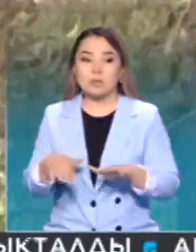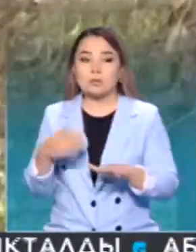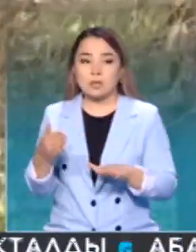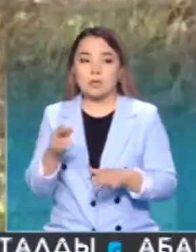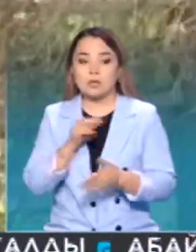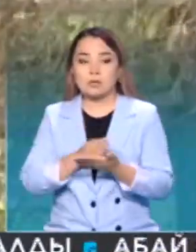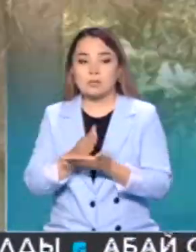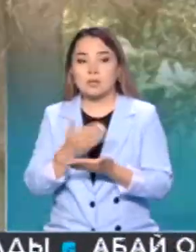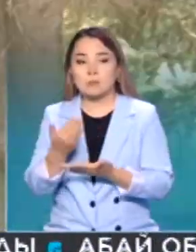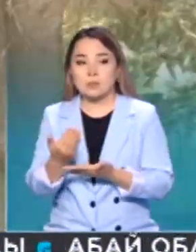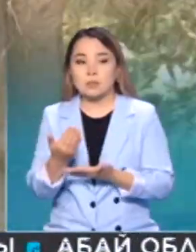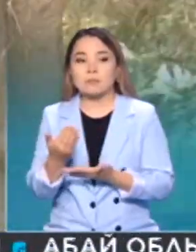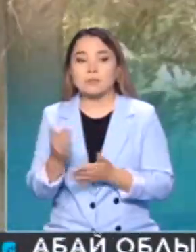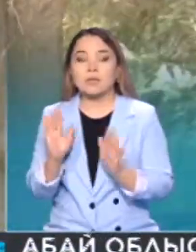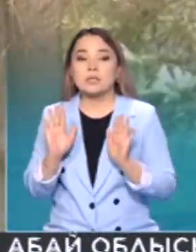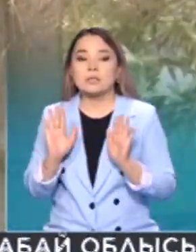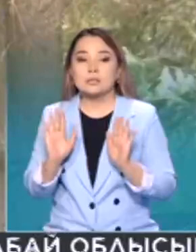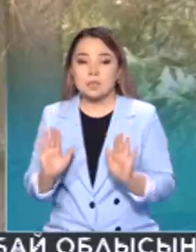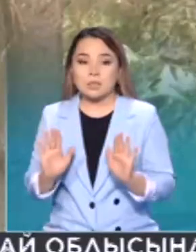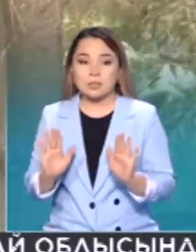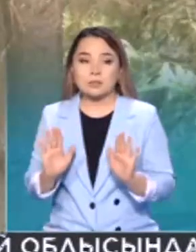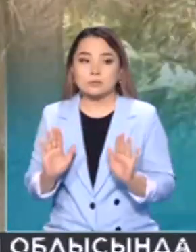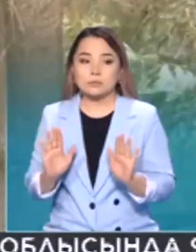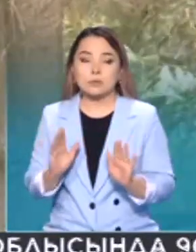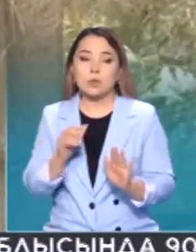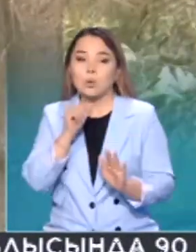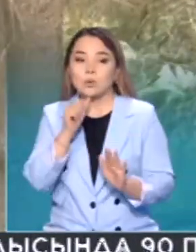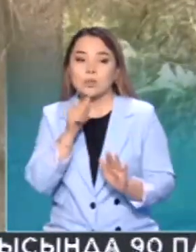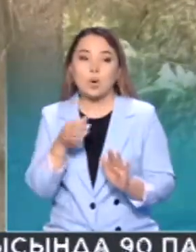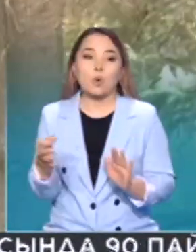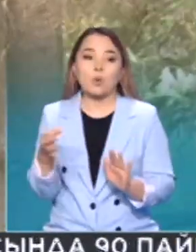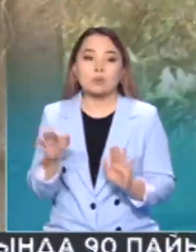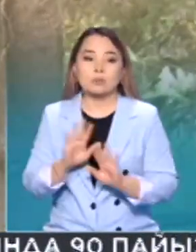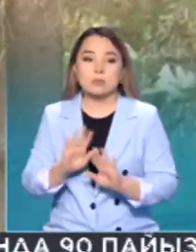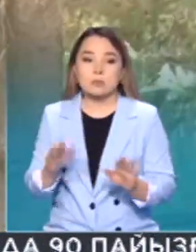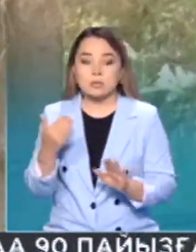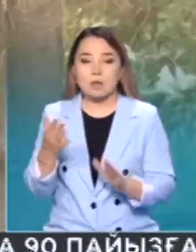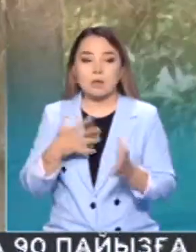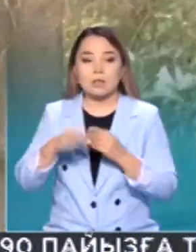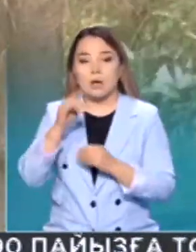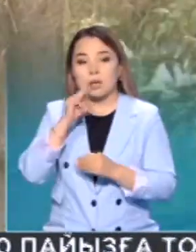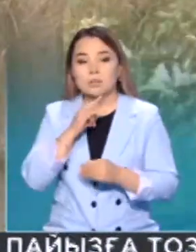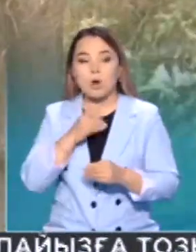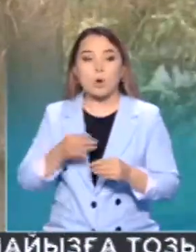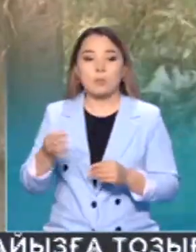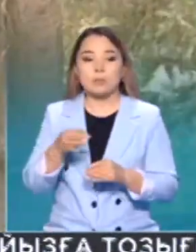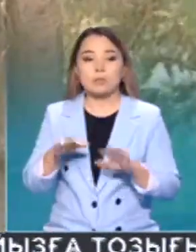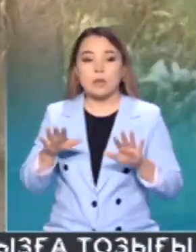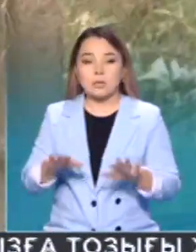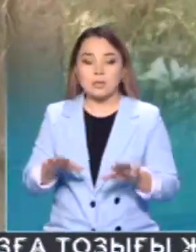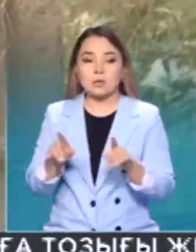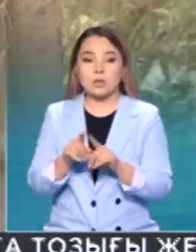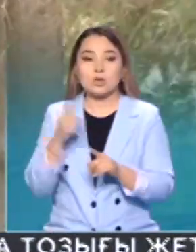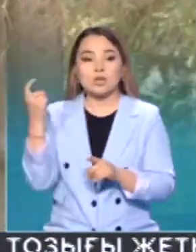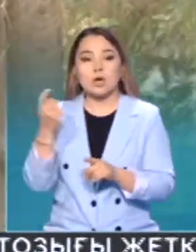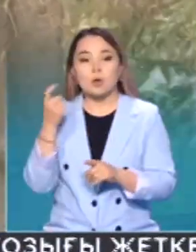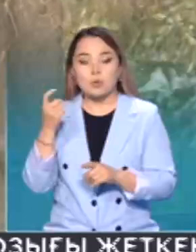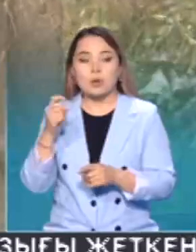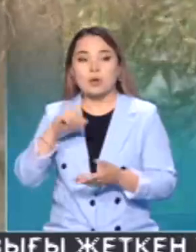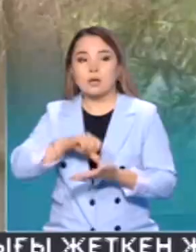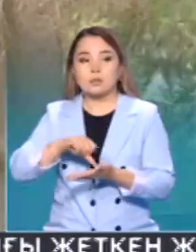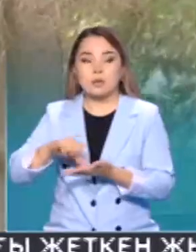уәкілетті қызметкерлері тек Қостанай облысы емес, бүкіл Қазақстан Республикасының аумағында орналасқан шаруа қожалықтары